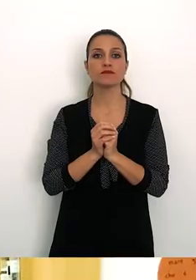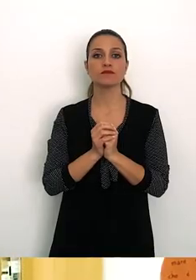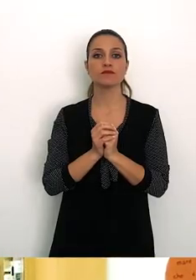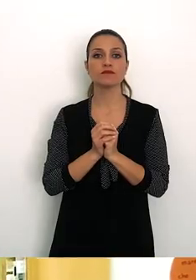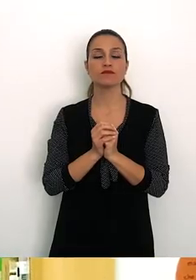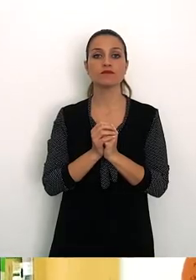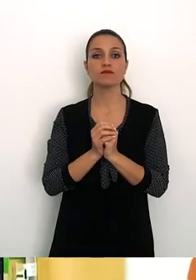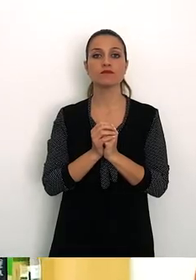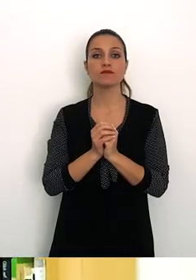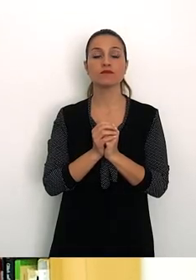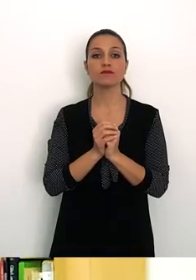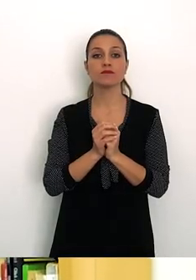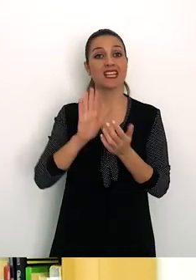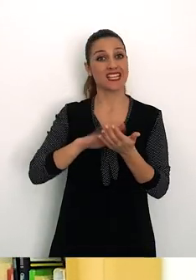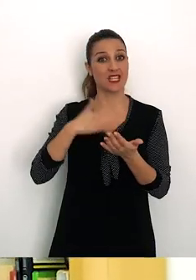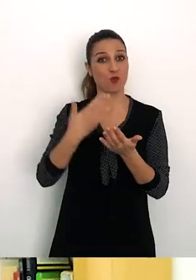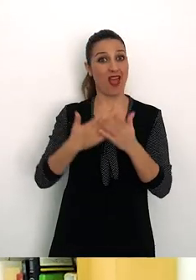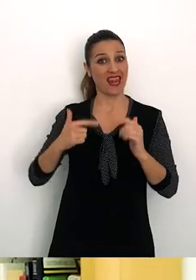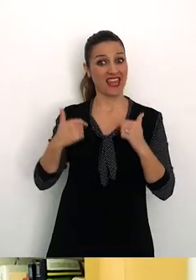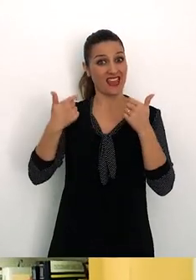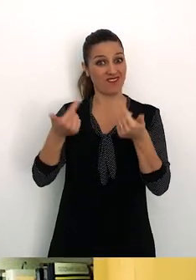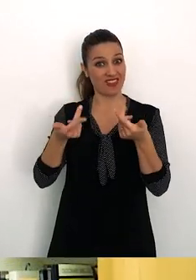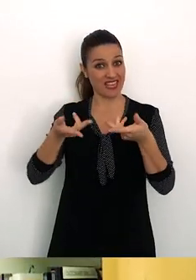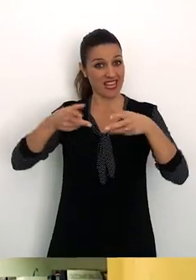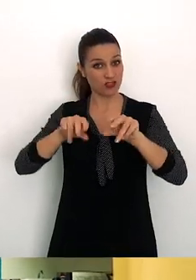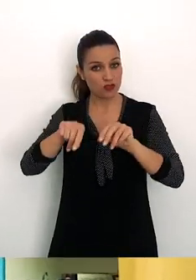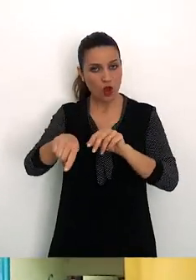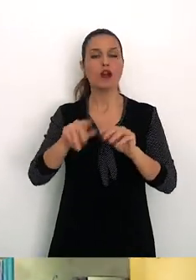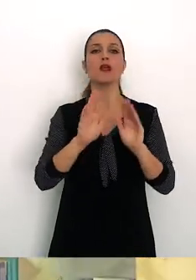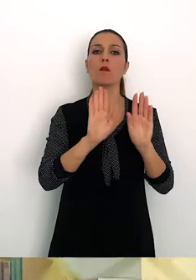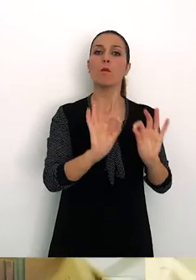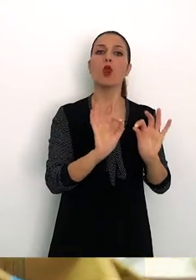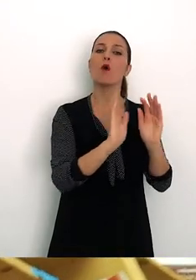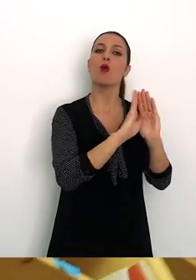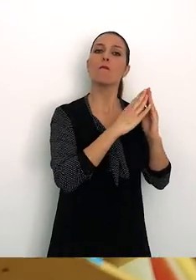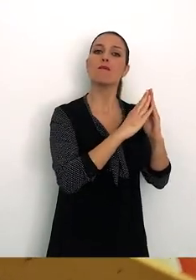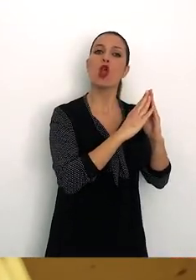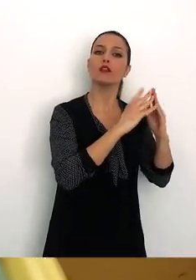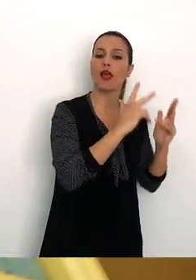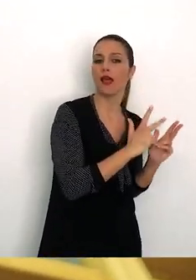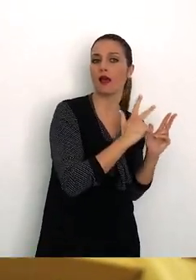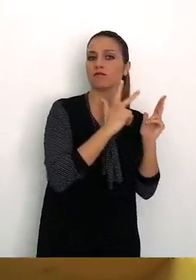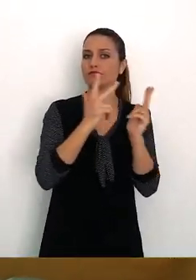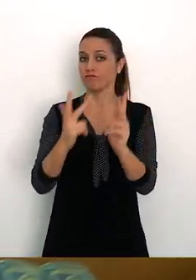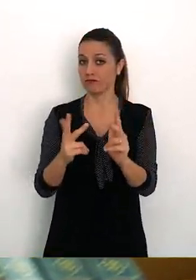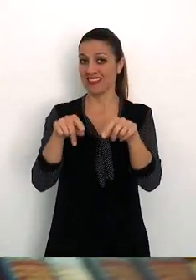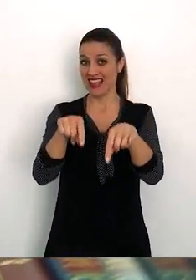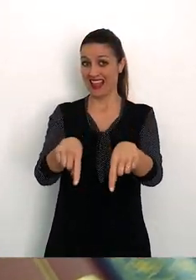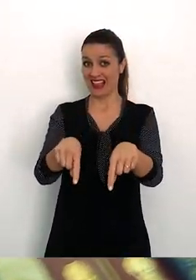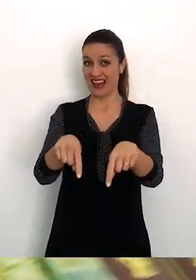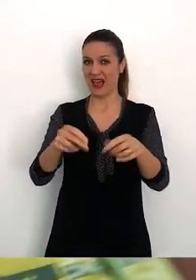Durante la fase di riqualificazione di Palazzo di Ippolito, la biblioteca comunale è stata trasferita in due stanze del piano